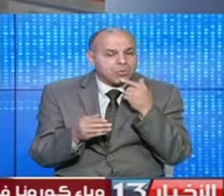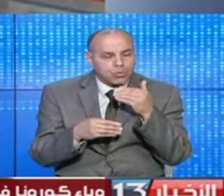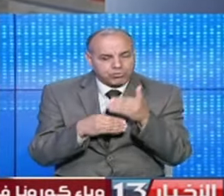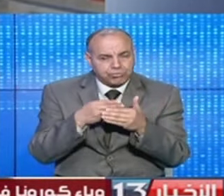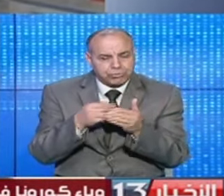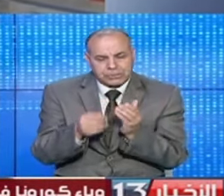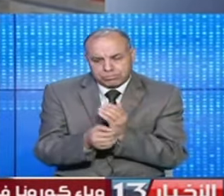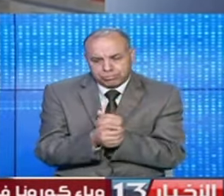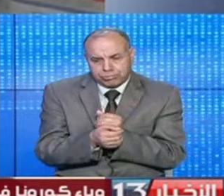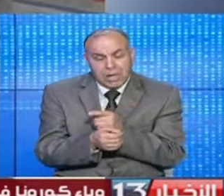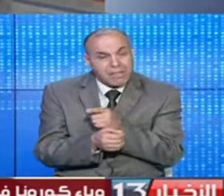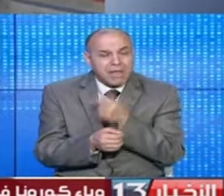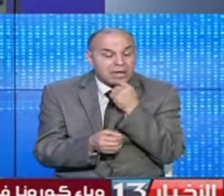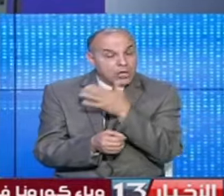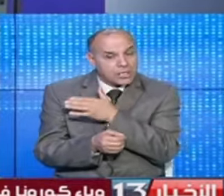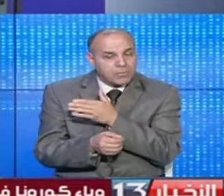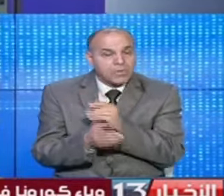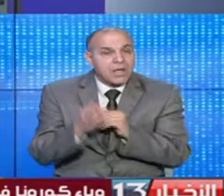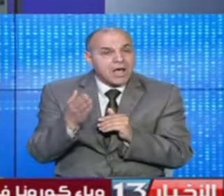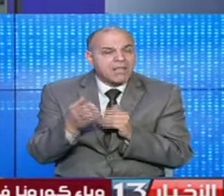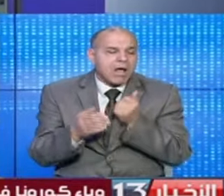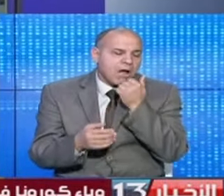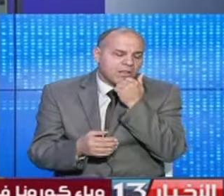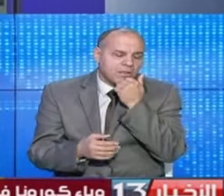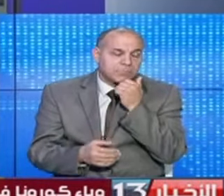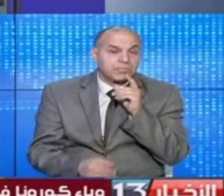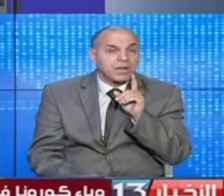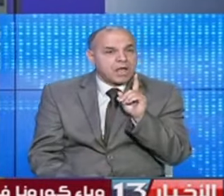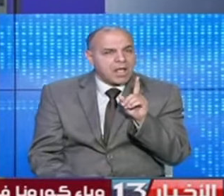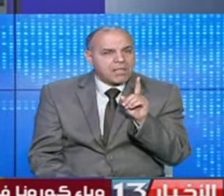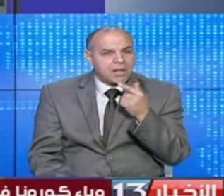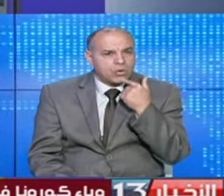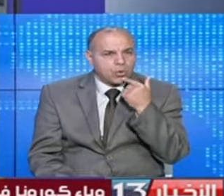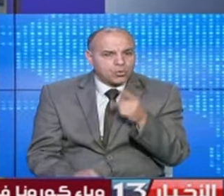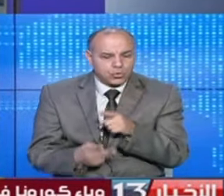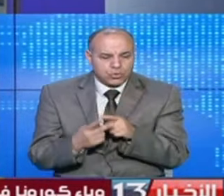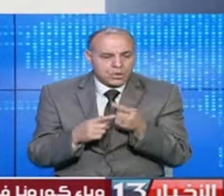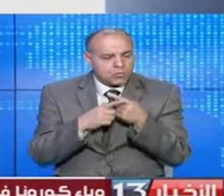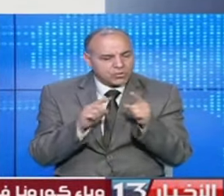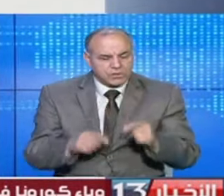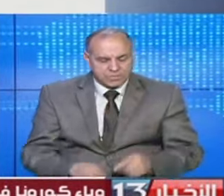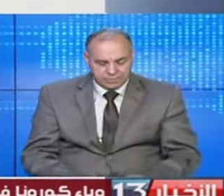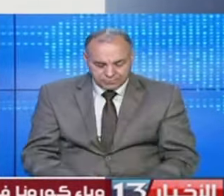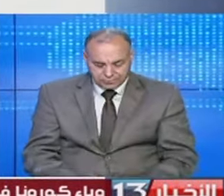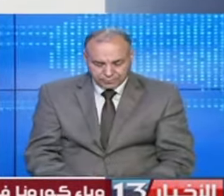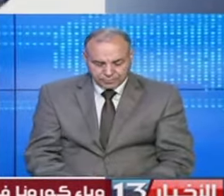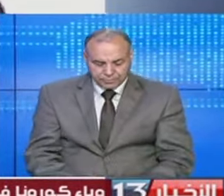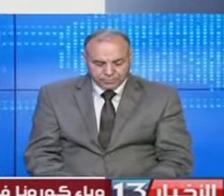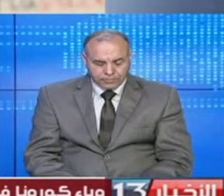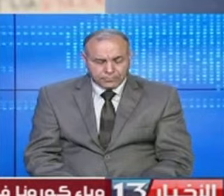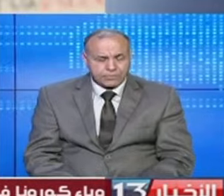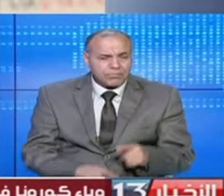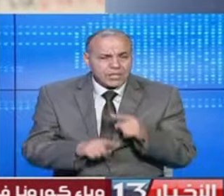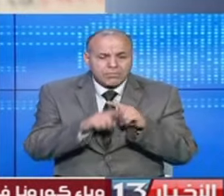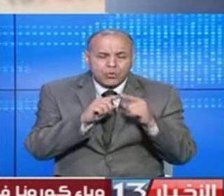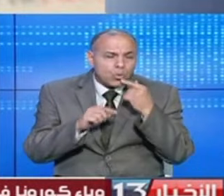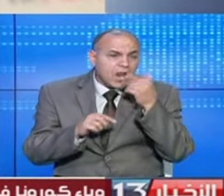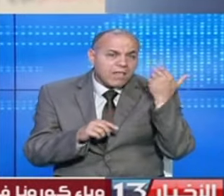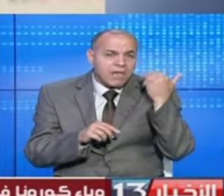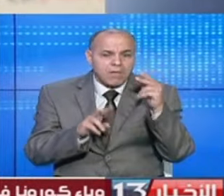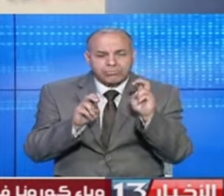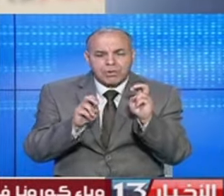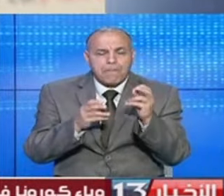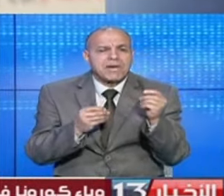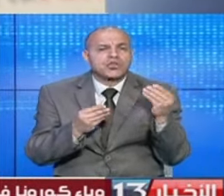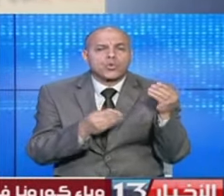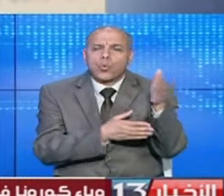مكونات لقاح أسترازينيكا عن طريق الخطأ، وهما لقاحان مختلفان. يأتي هذا الجدل في وقت علقت فيه